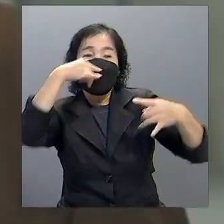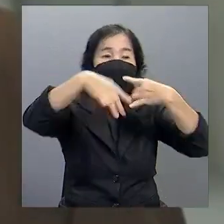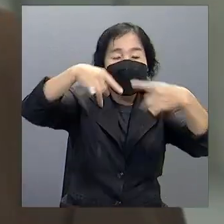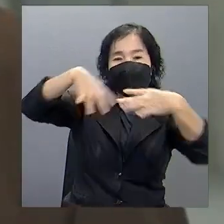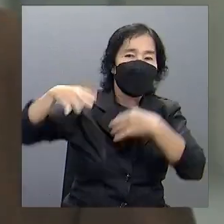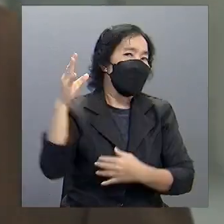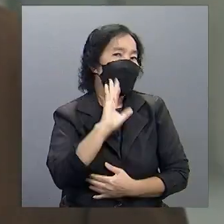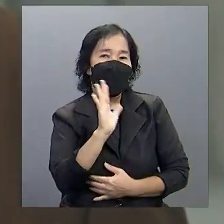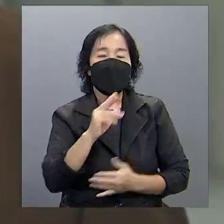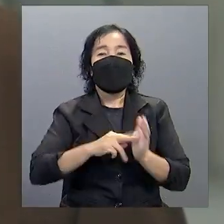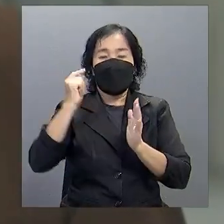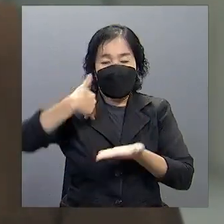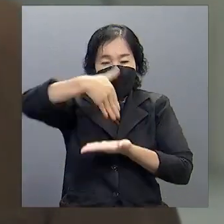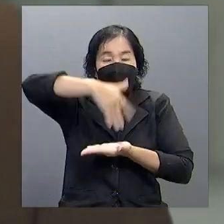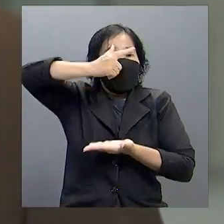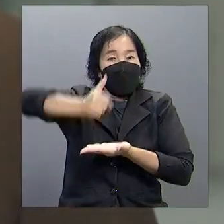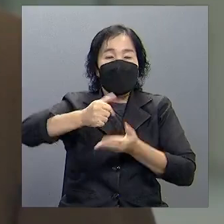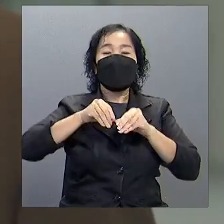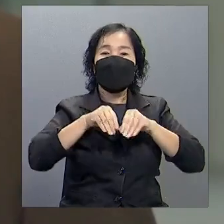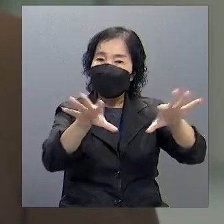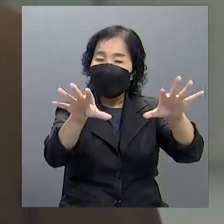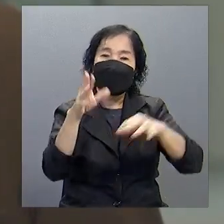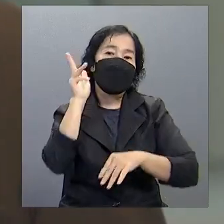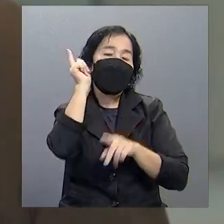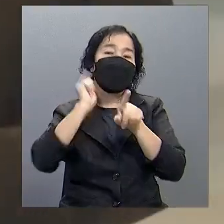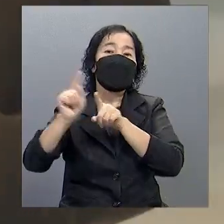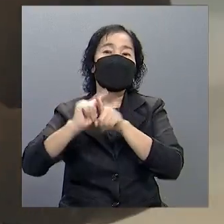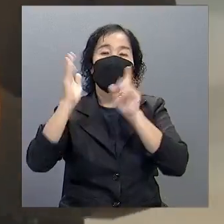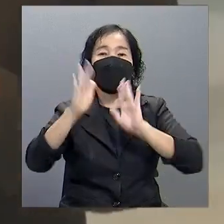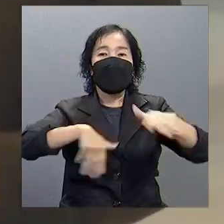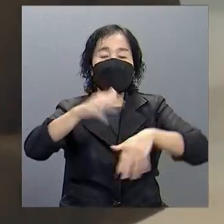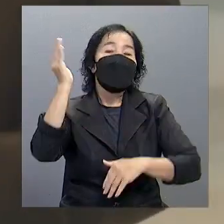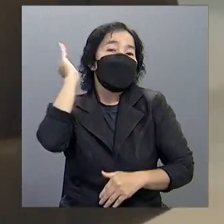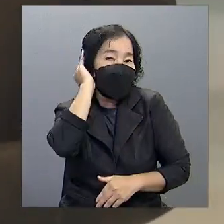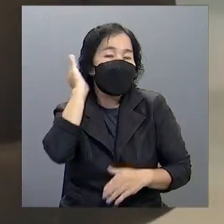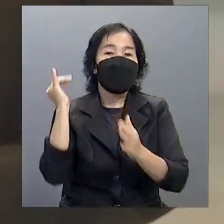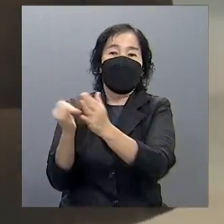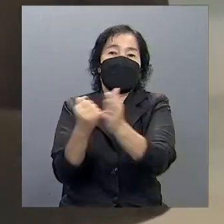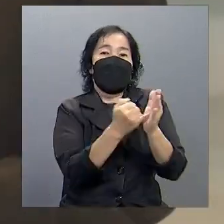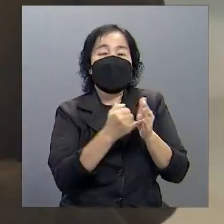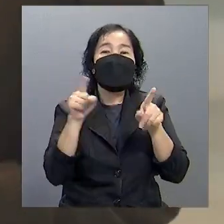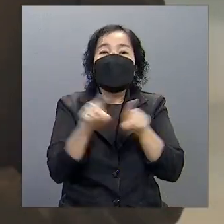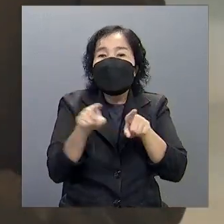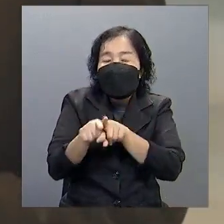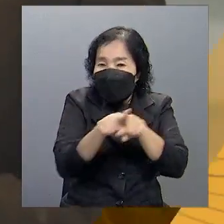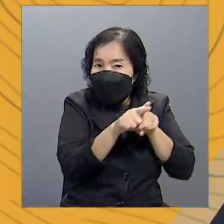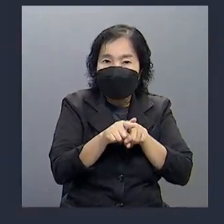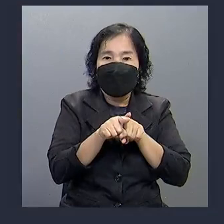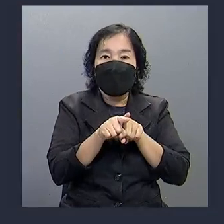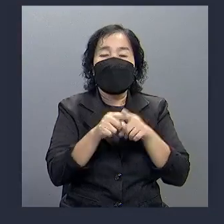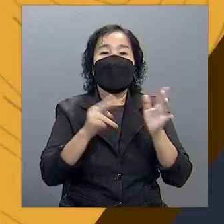้ ตรงนี้เนี่ยก็จะสร้างความมั่นใจให้กับประชาชนได้เปิดเผยชัดเจน ครับ ไม่ปกปิด